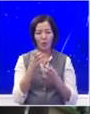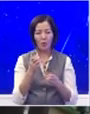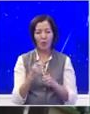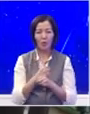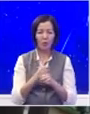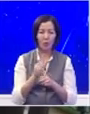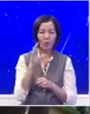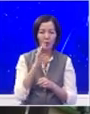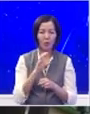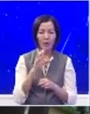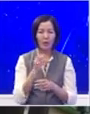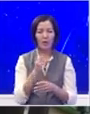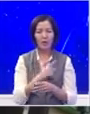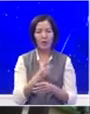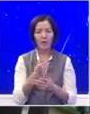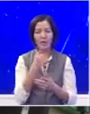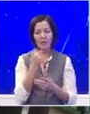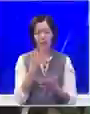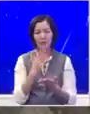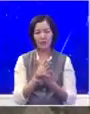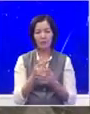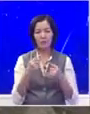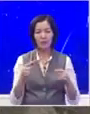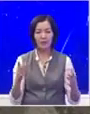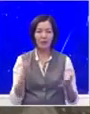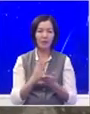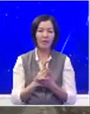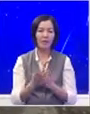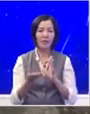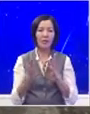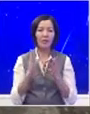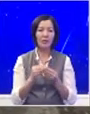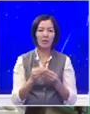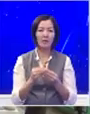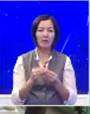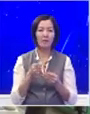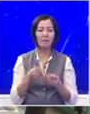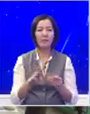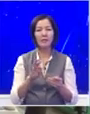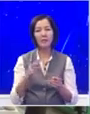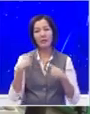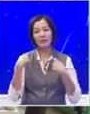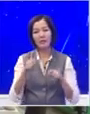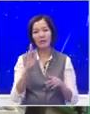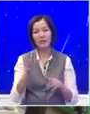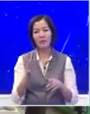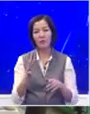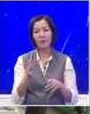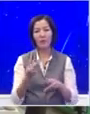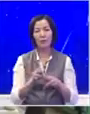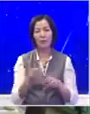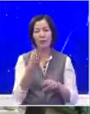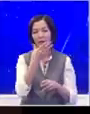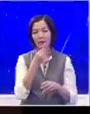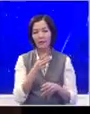қою көк түс, ақ түс, қызыл түс, тағы да басқалары. Жалпы суретін 1000 теңгеге бағалаймын. Себебі бұл сурет өте әдемі